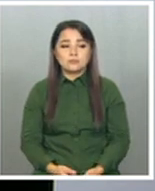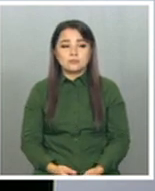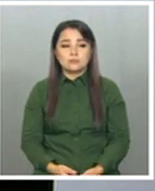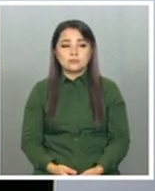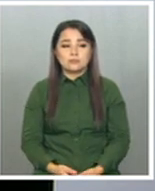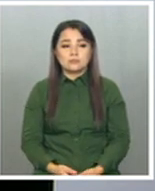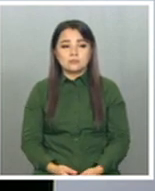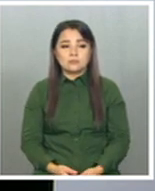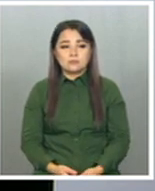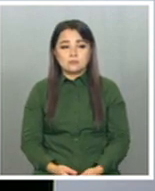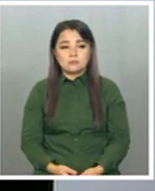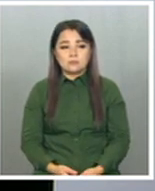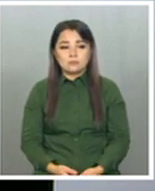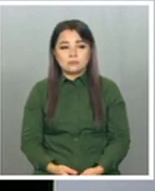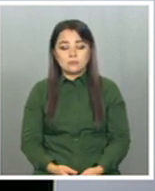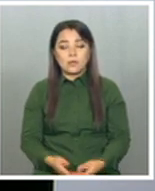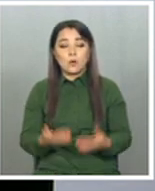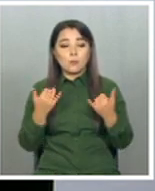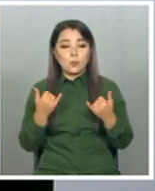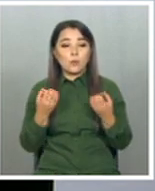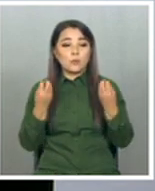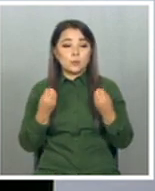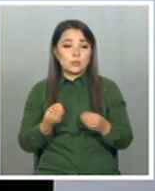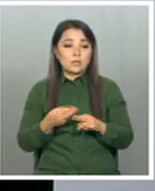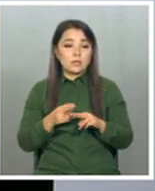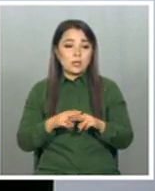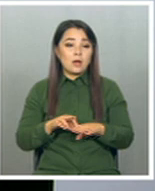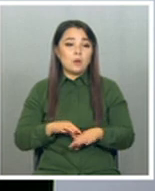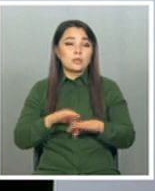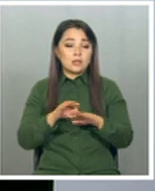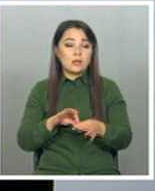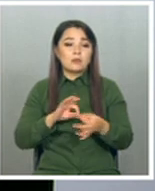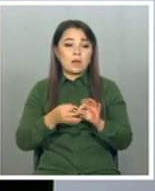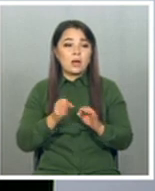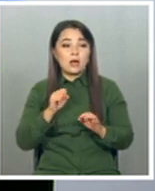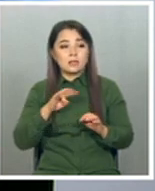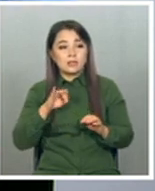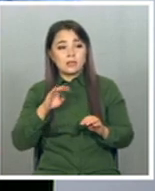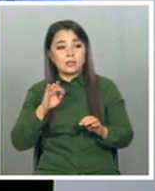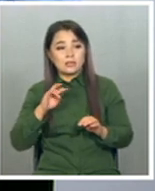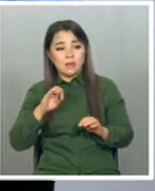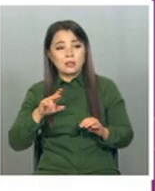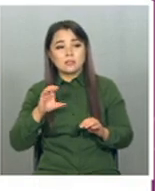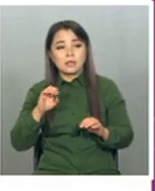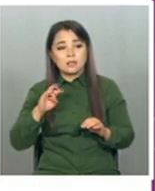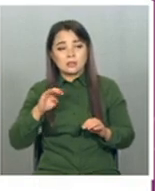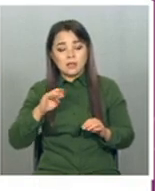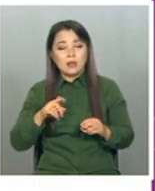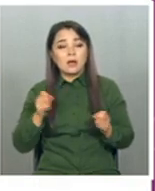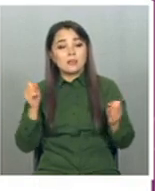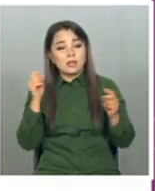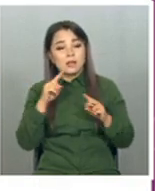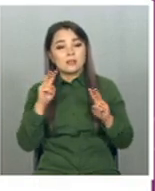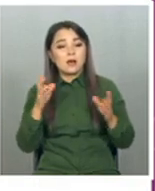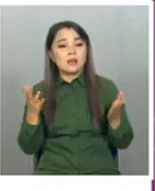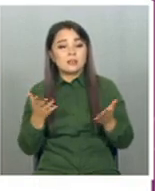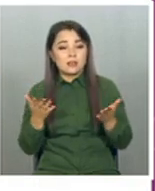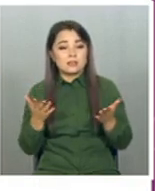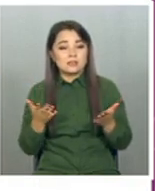Осы жаңағы бүгінгі өткен сабағымыз бойынша антиклиналь мен синклинальды анықтауларыңызды сұраймын.